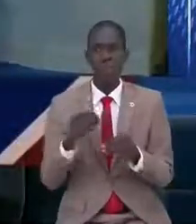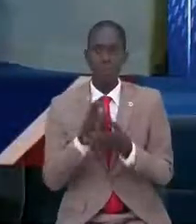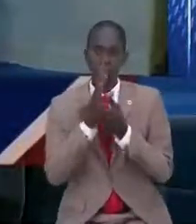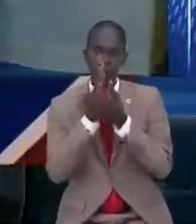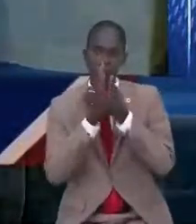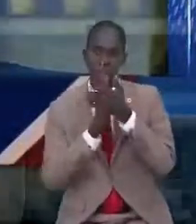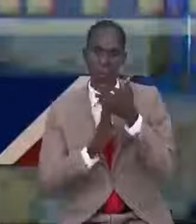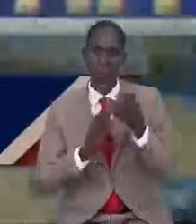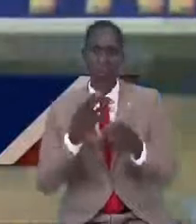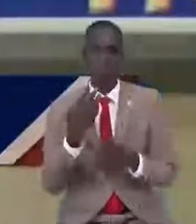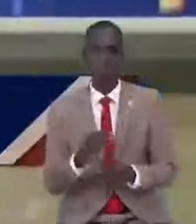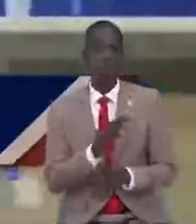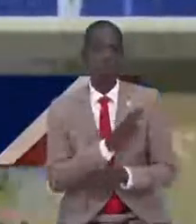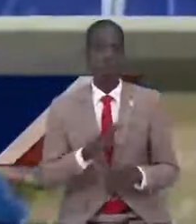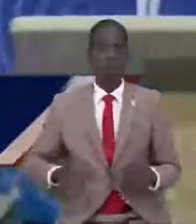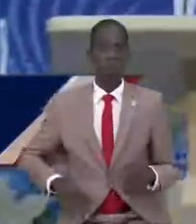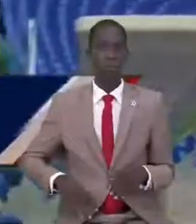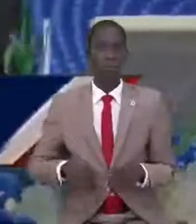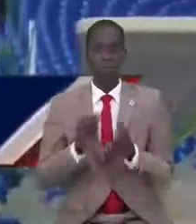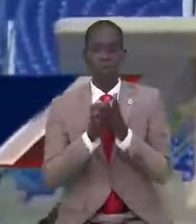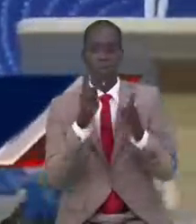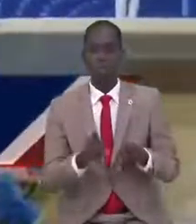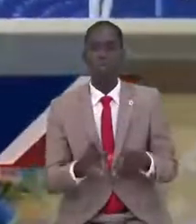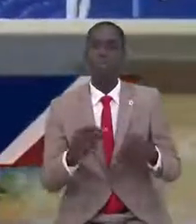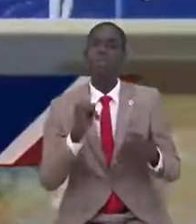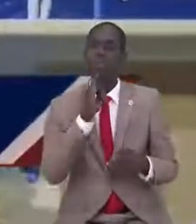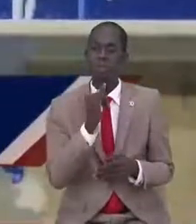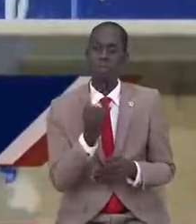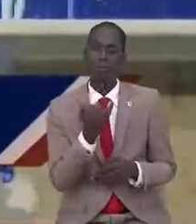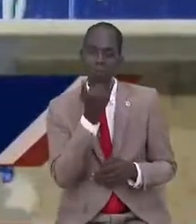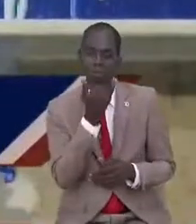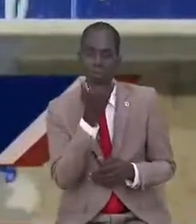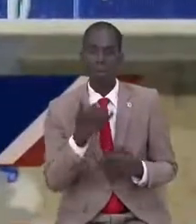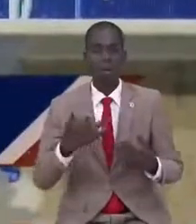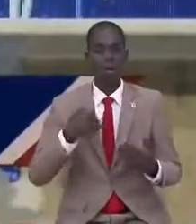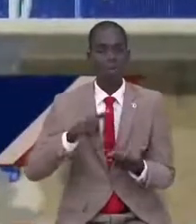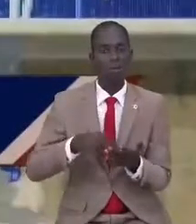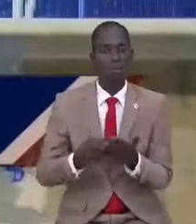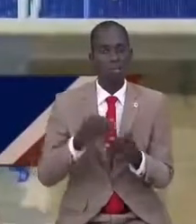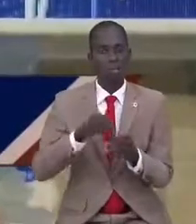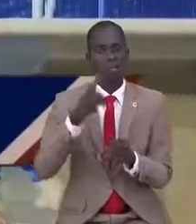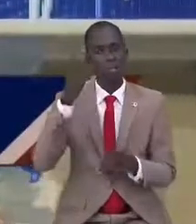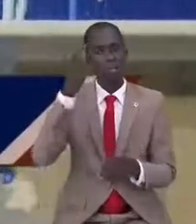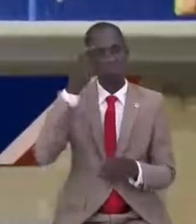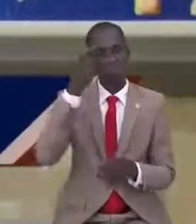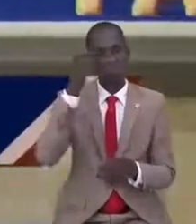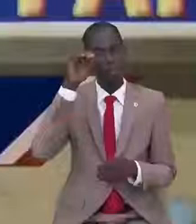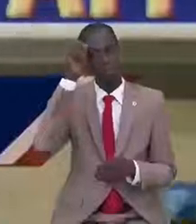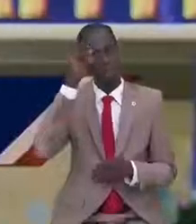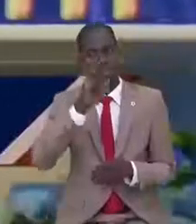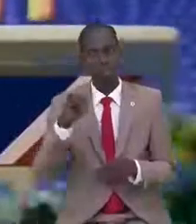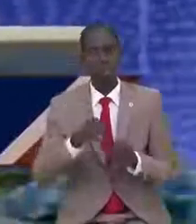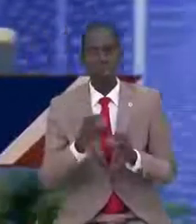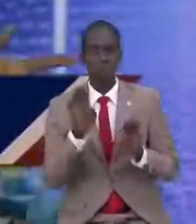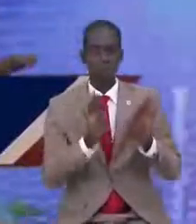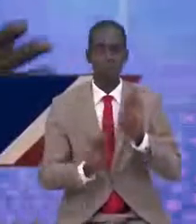C'est un frère, c'est une sœur. Alors, il est maintenant défaillant dans sa compréhension, dans sa perception, dans son